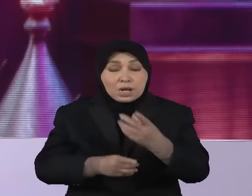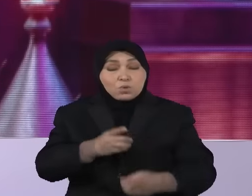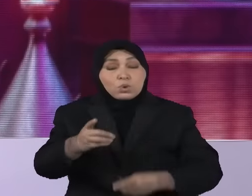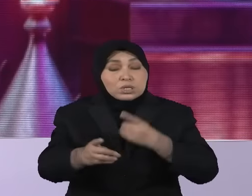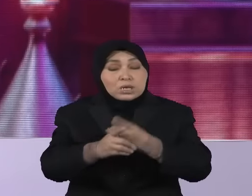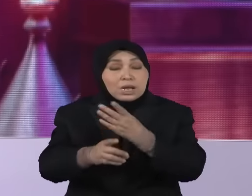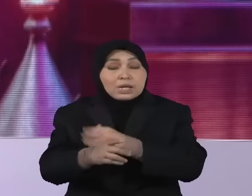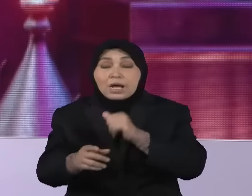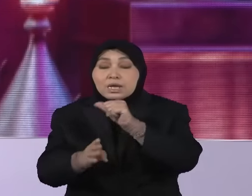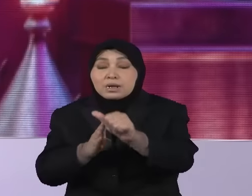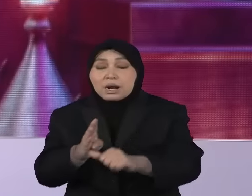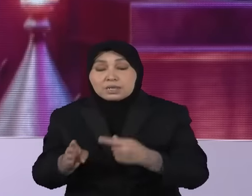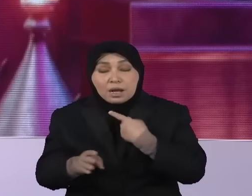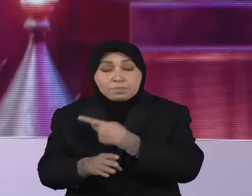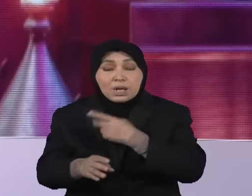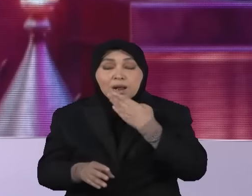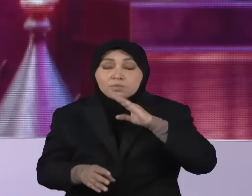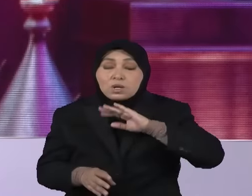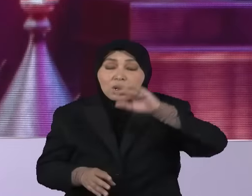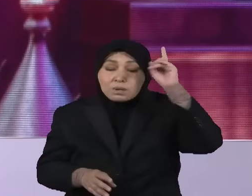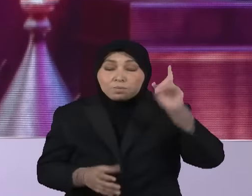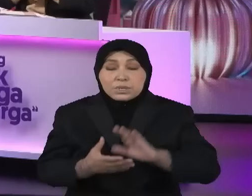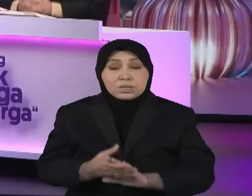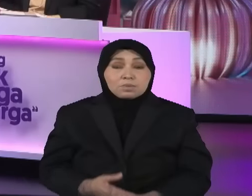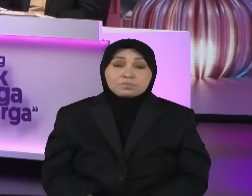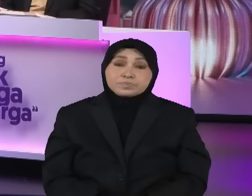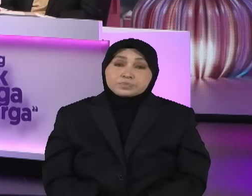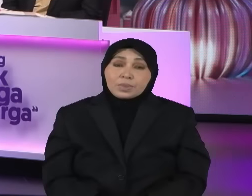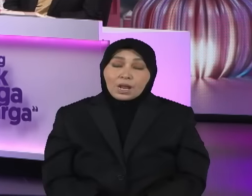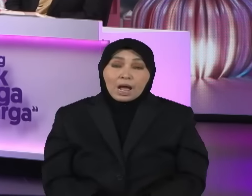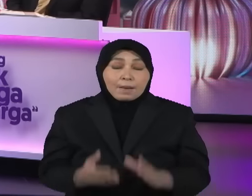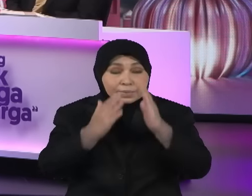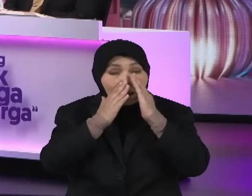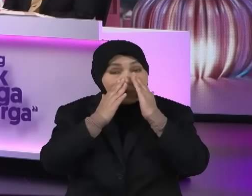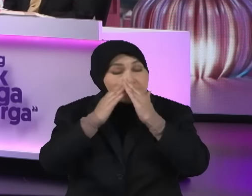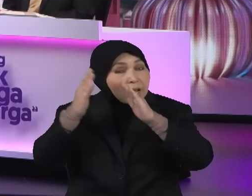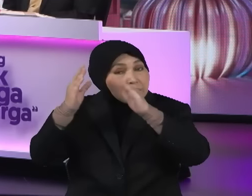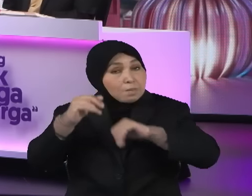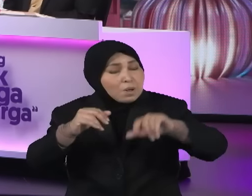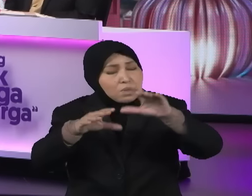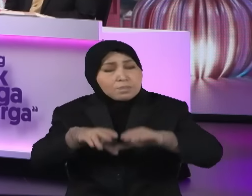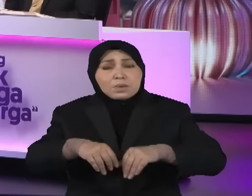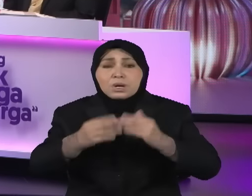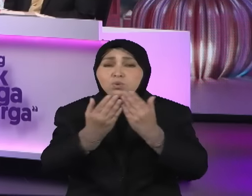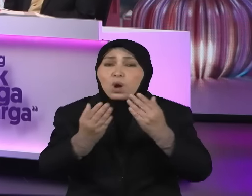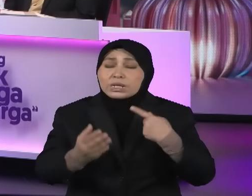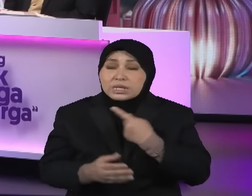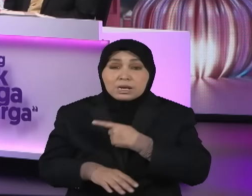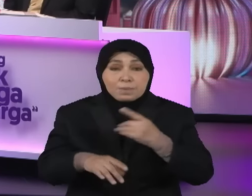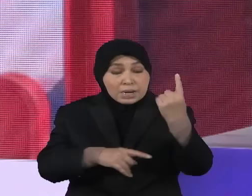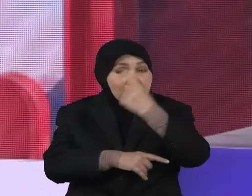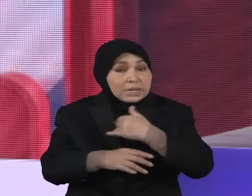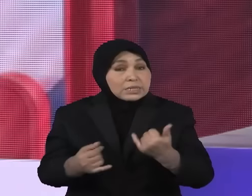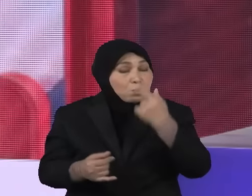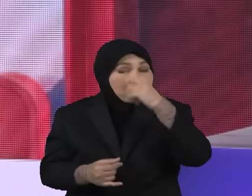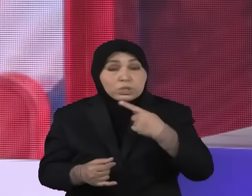akhirat kami. Ya Allah, walhamdulillah Rabbil Alamin. Amin, amin, ya Rabbal Alamin. Moga-moga Allah mengkabulkan doa kita pada hari ini